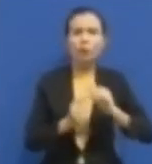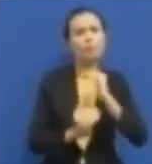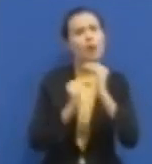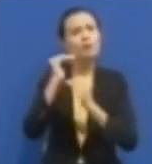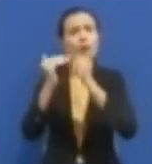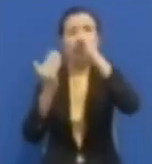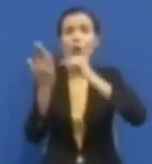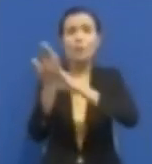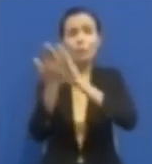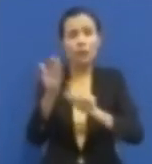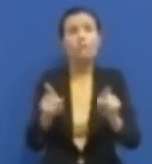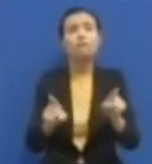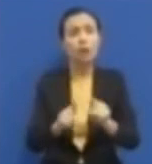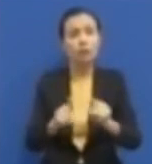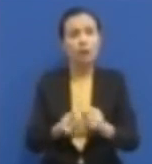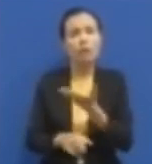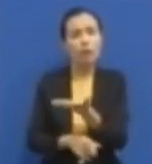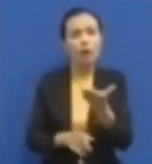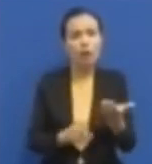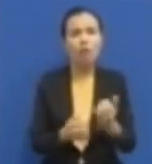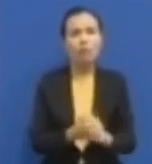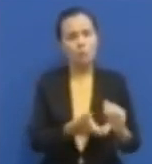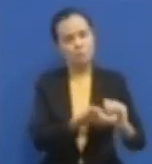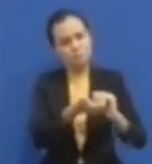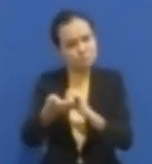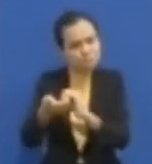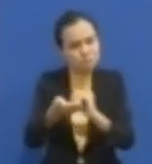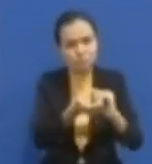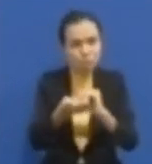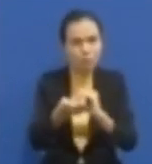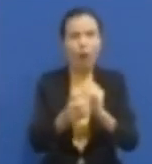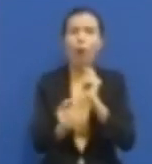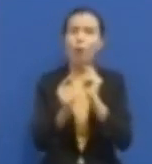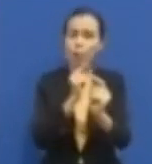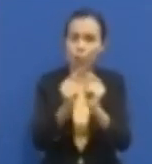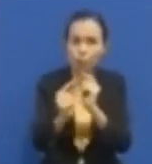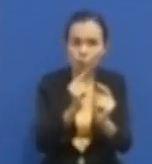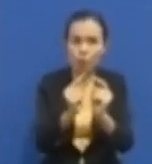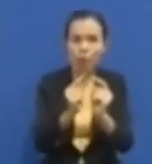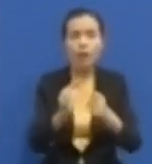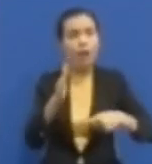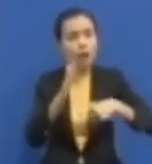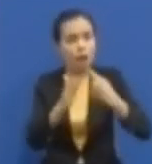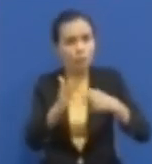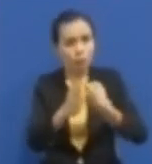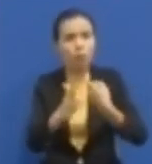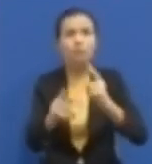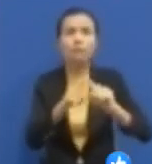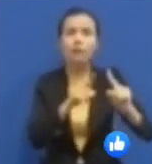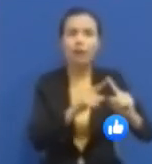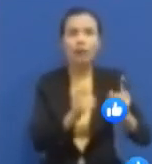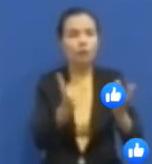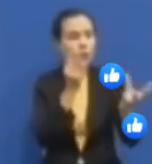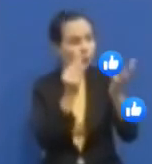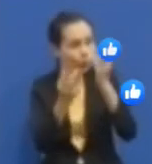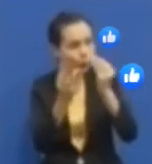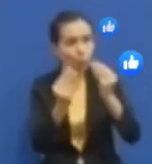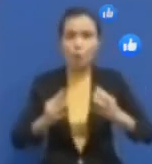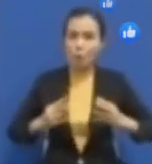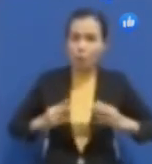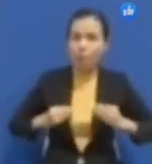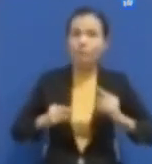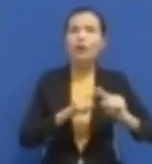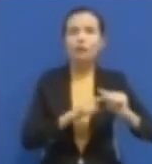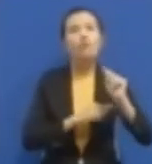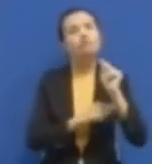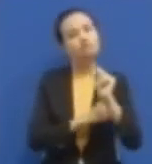ดียวกันขอให้เราหันหน้าเข้าหากันแล้วก็มาพูดคุยกันด้วยหลักและเหตุและผลแล้วก็รับฟังซึ่งกันและกันตรงนั้นจะ